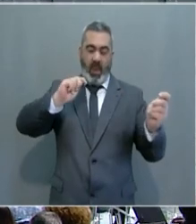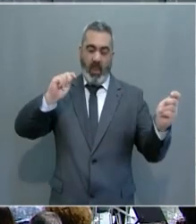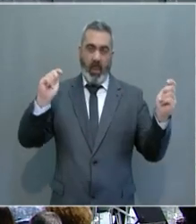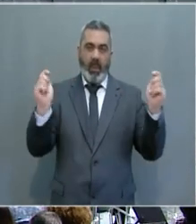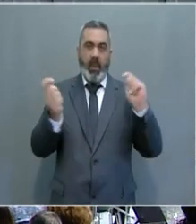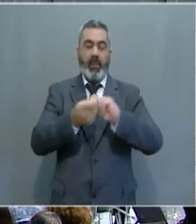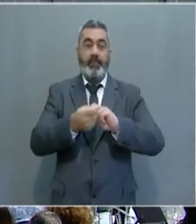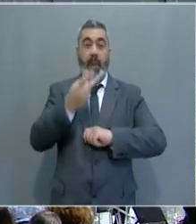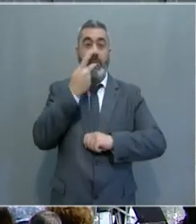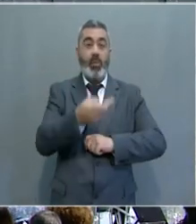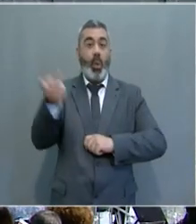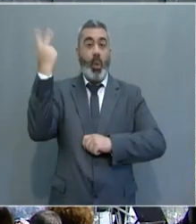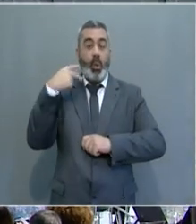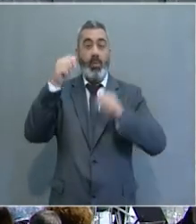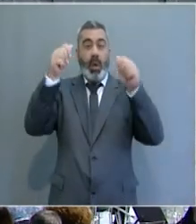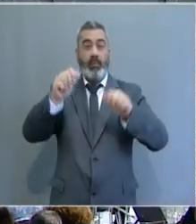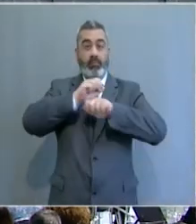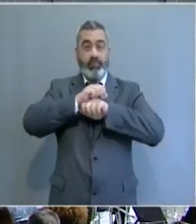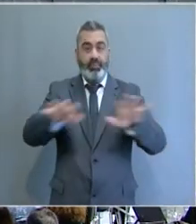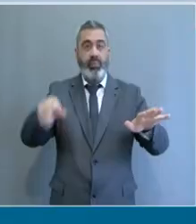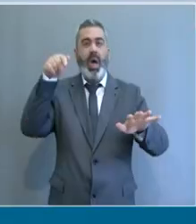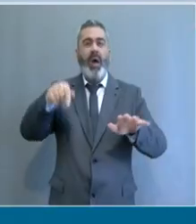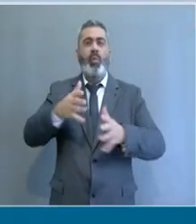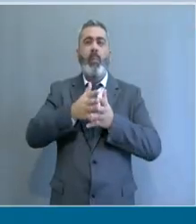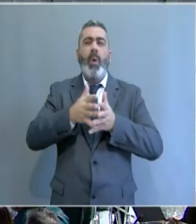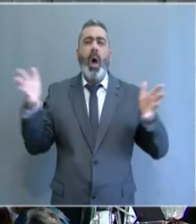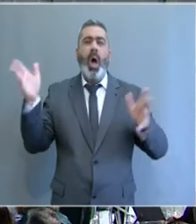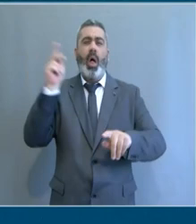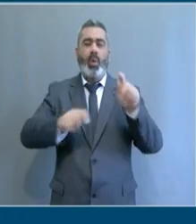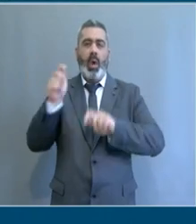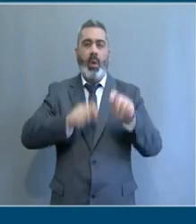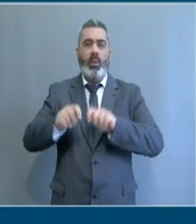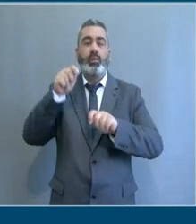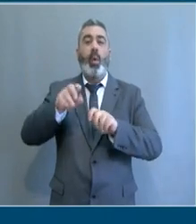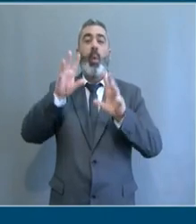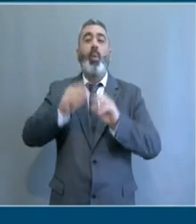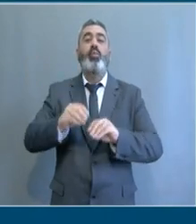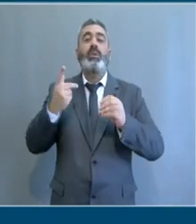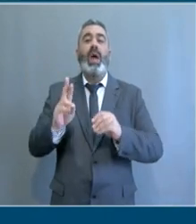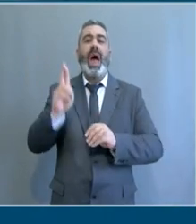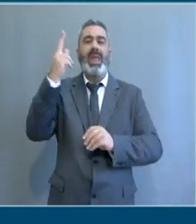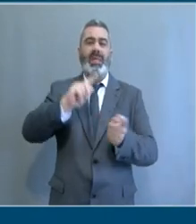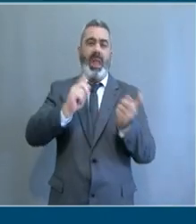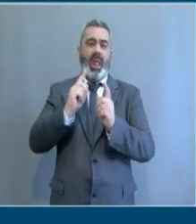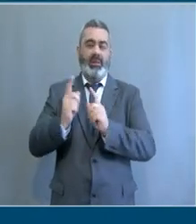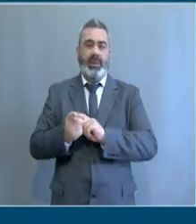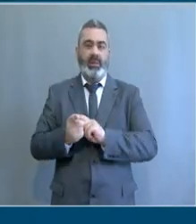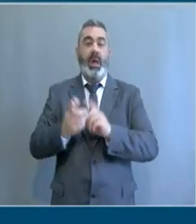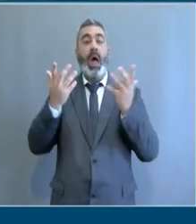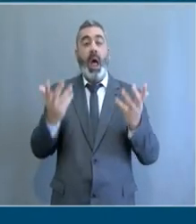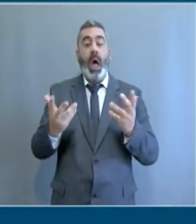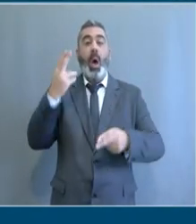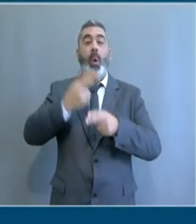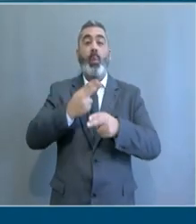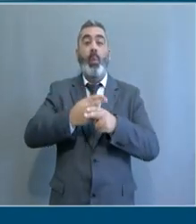την ανακοίνωση για τη δημιουργία του μεγαλύτερου έργου ανανεώσιμων πηγών ενέργειας στην Ελλάδα, αλλά και ενός από